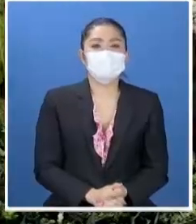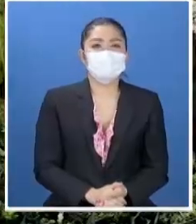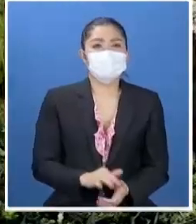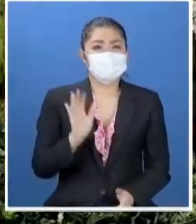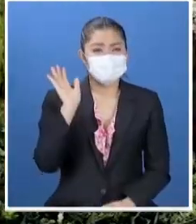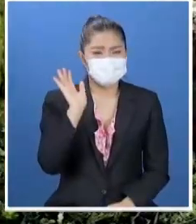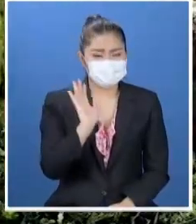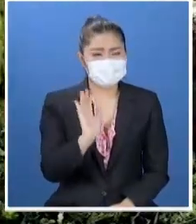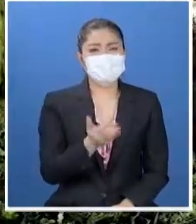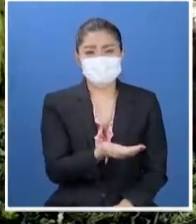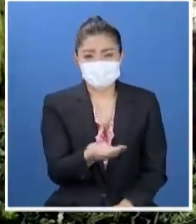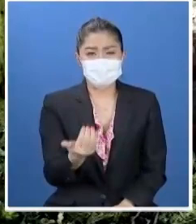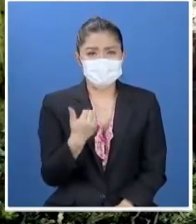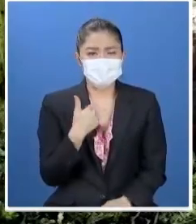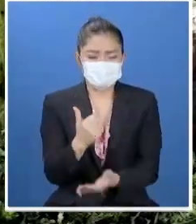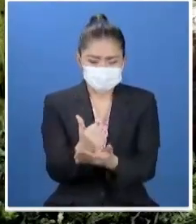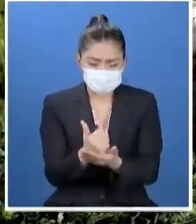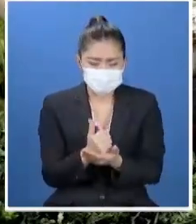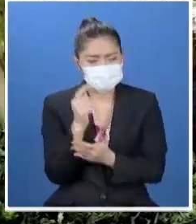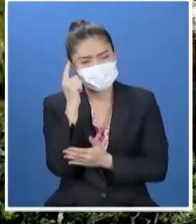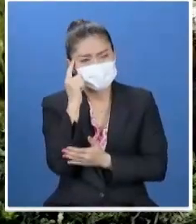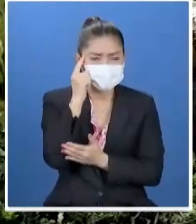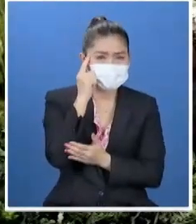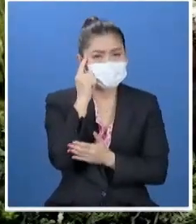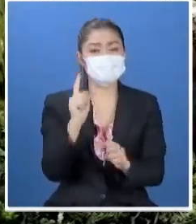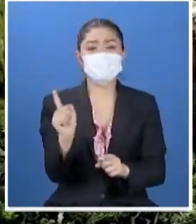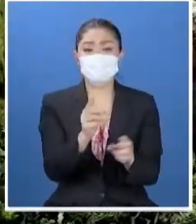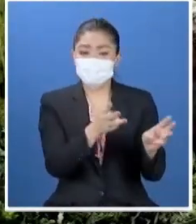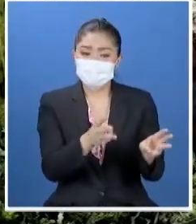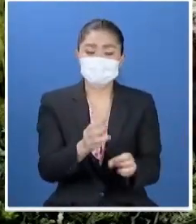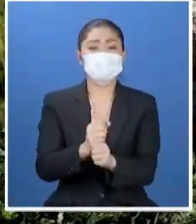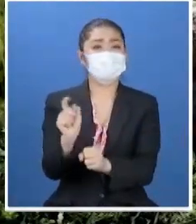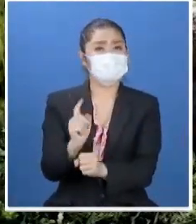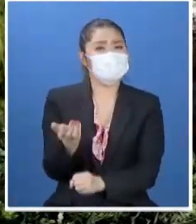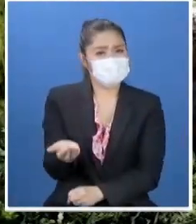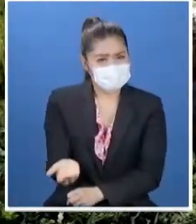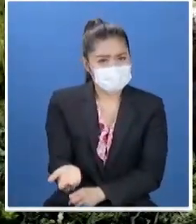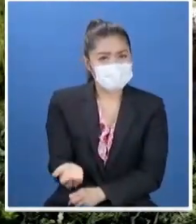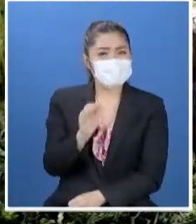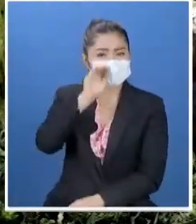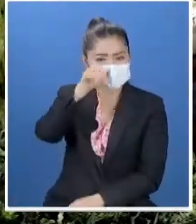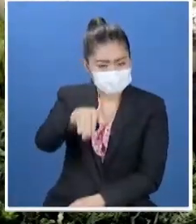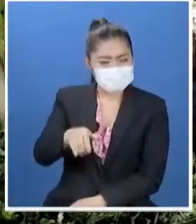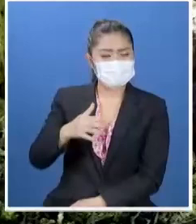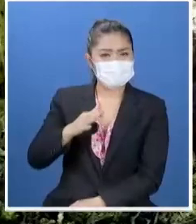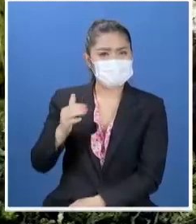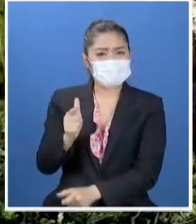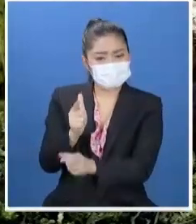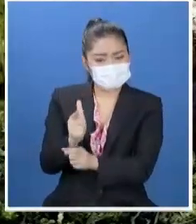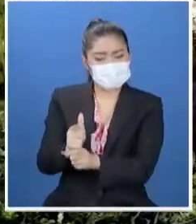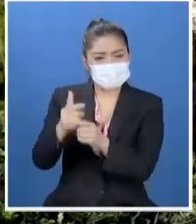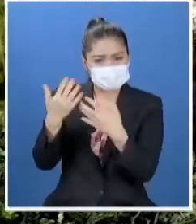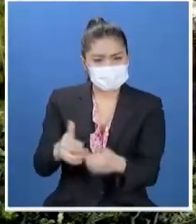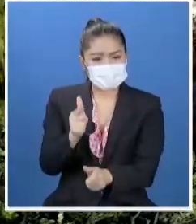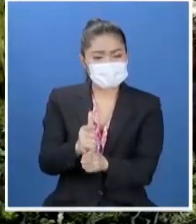ณผู้ชมคะมีเรื่องให้ช่วยคิดค่ะทำยังไงดีคะนี่ค่ะแม่ช้างของแยมเลี้ยงเอาไ